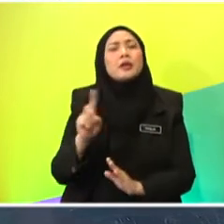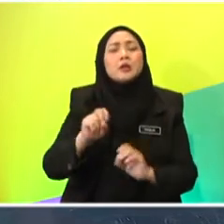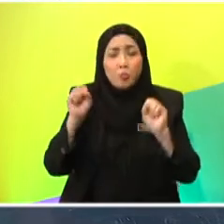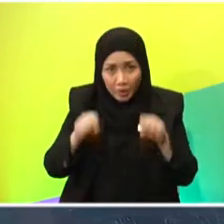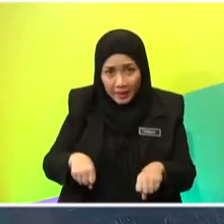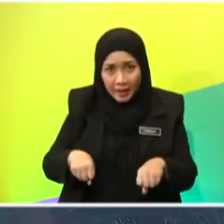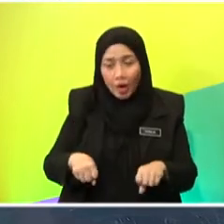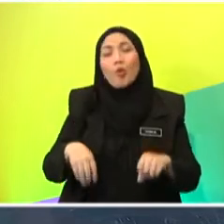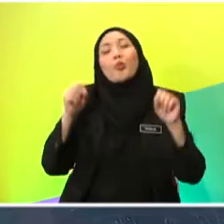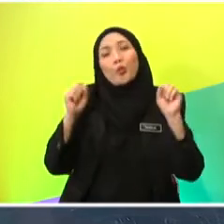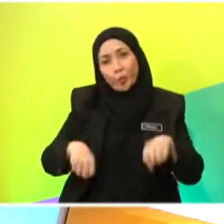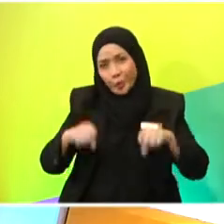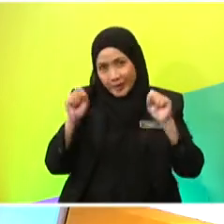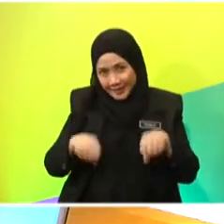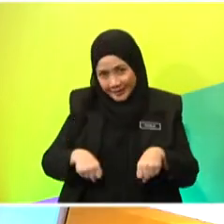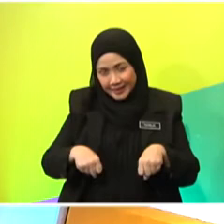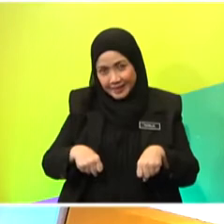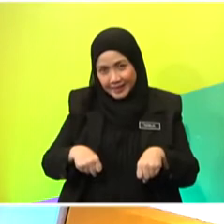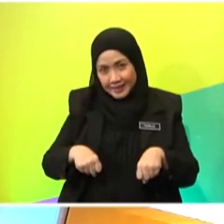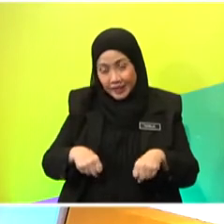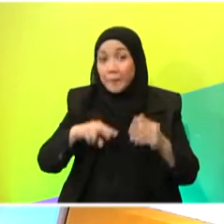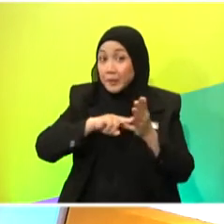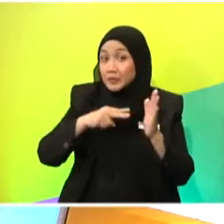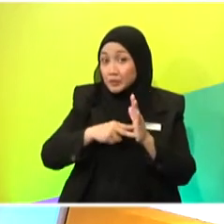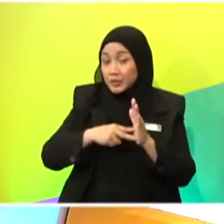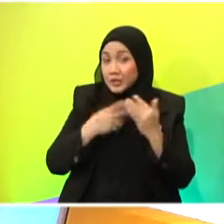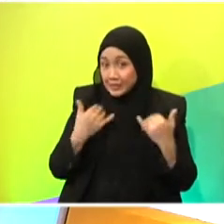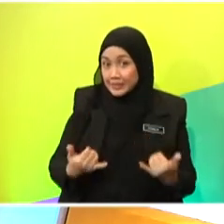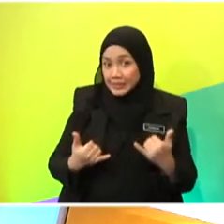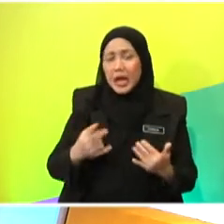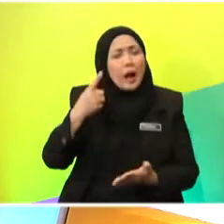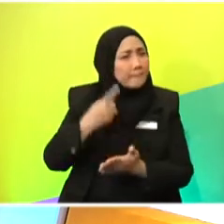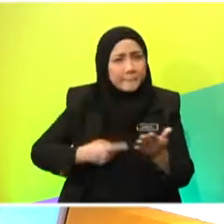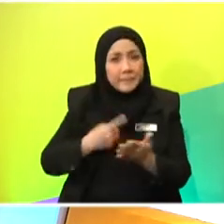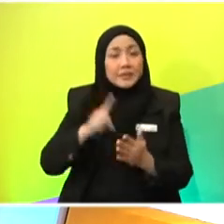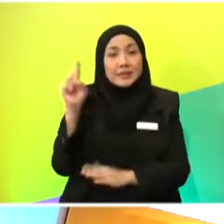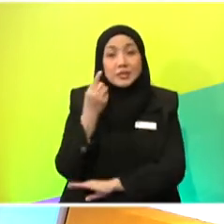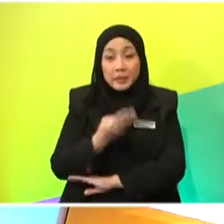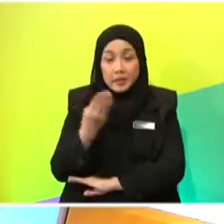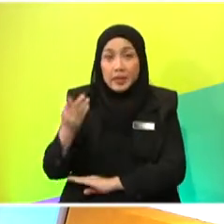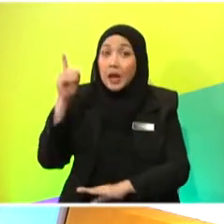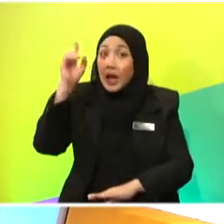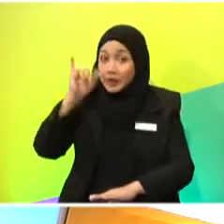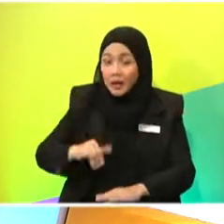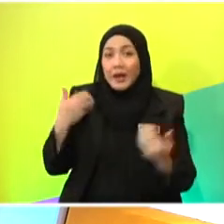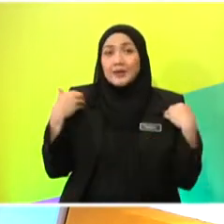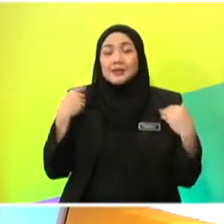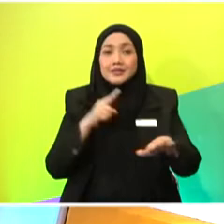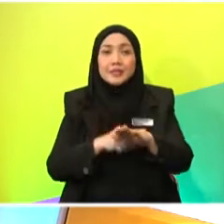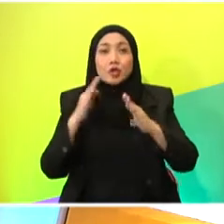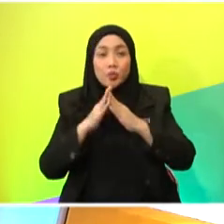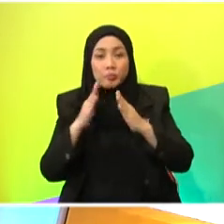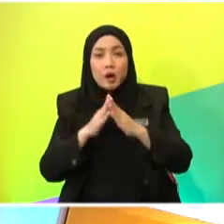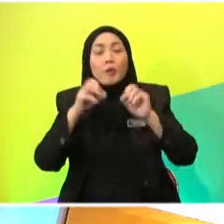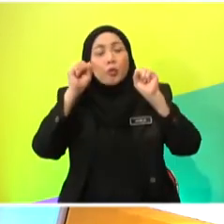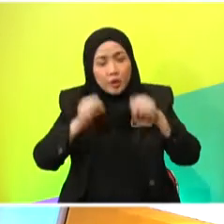nih ama maksudnya disini Apa saja benda objek yang ada di rumah kita berguna JK Ical